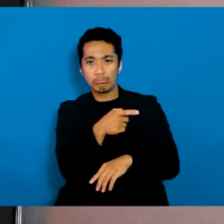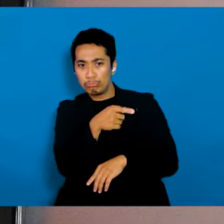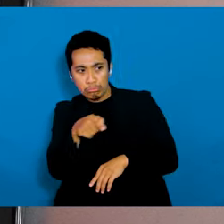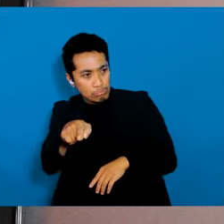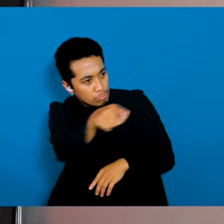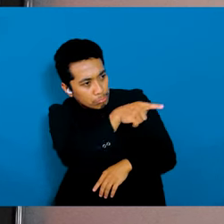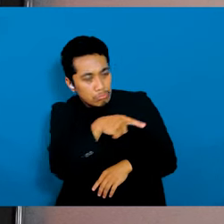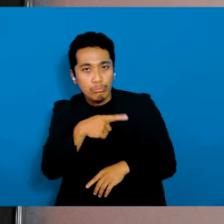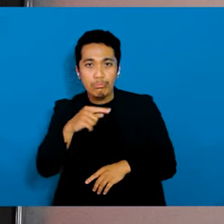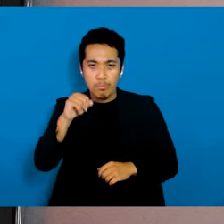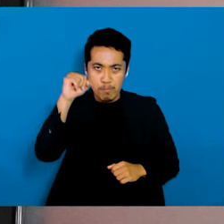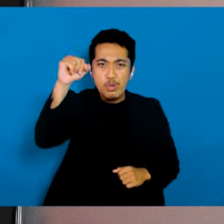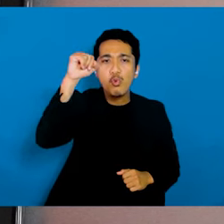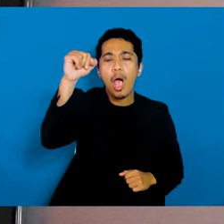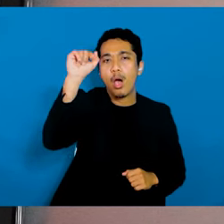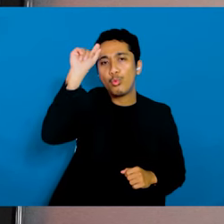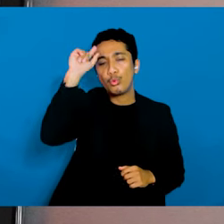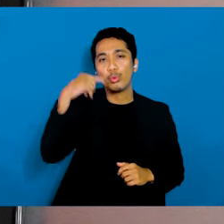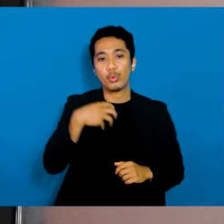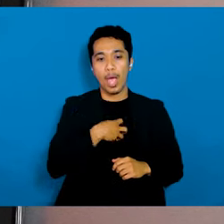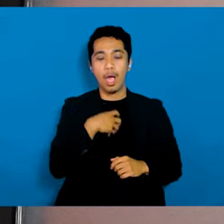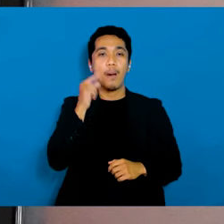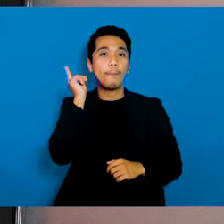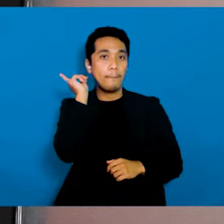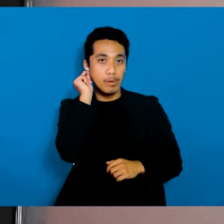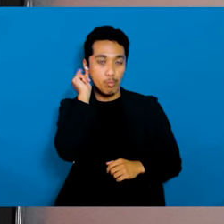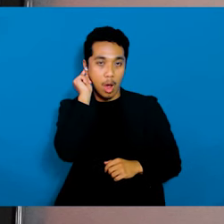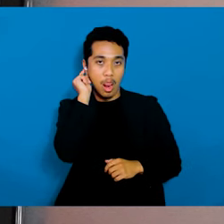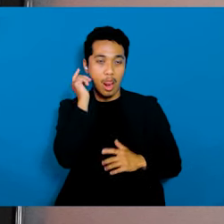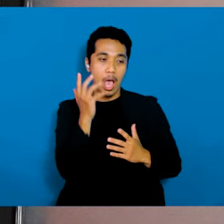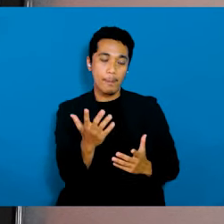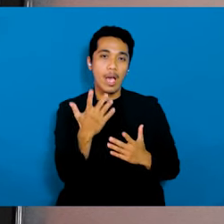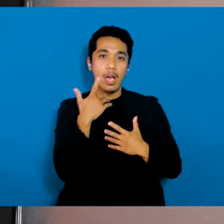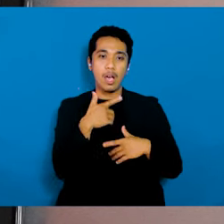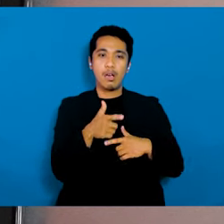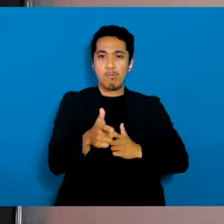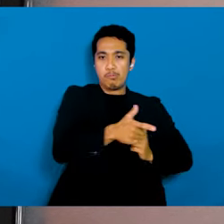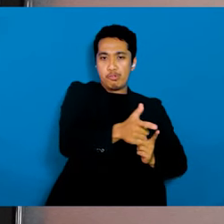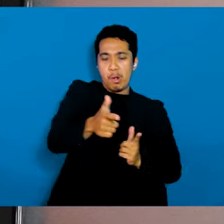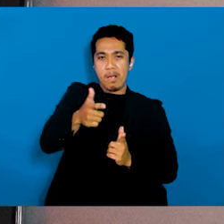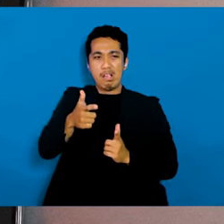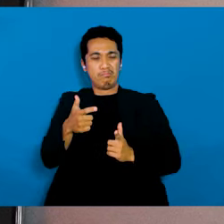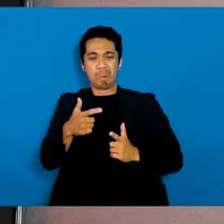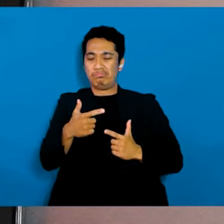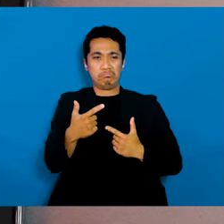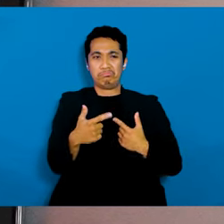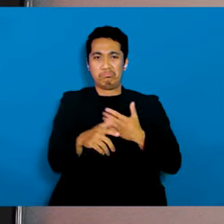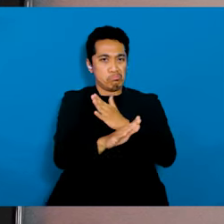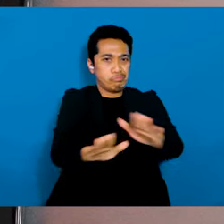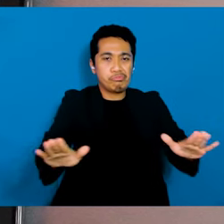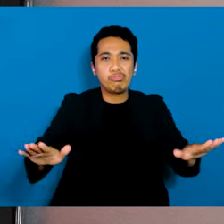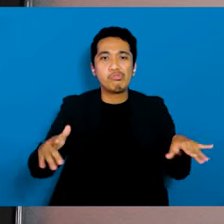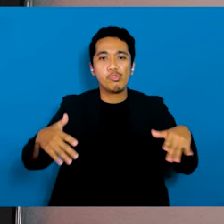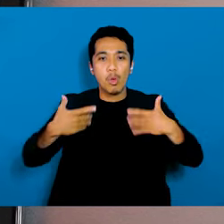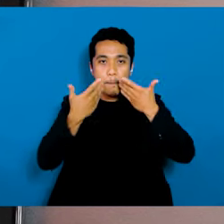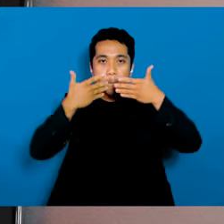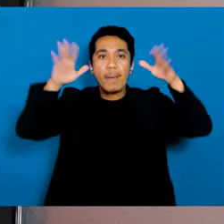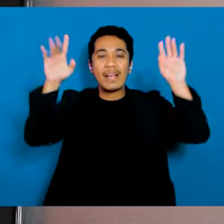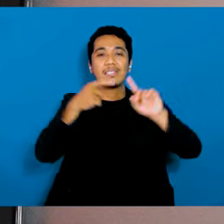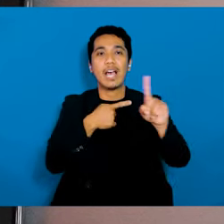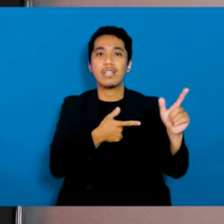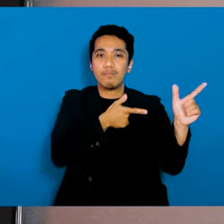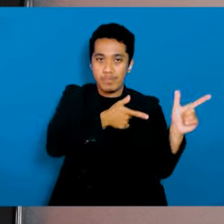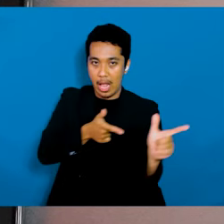Maradina. Ini mereka berjuang untuk hak-hak perempuan, untuk menumpas penjajah, untuk membebaskan negara ini